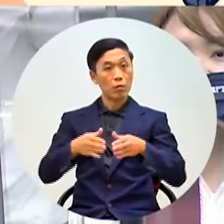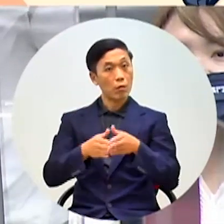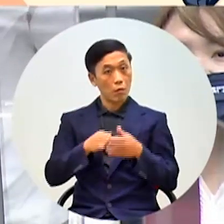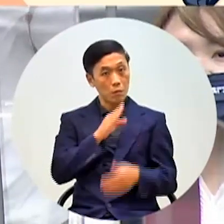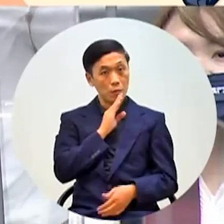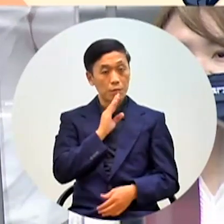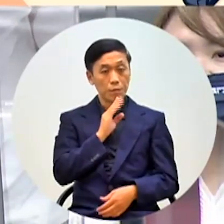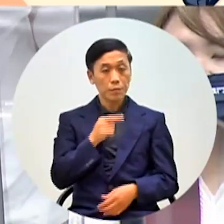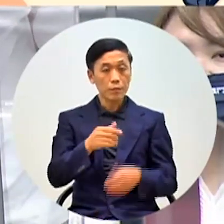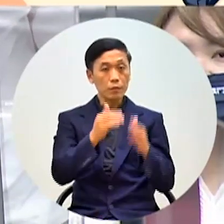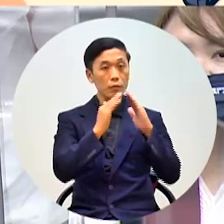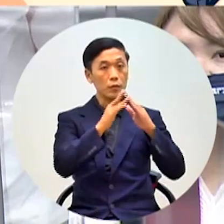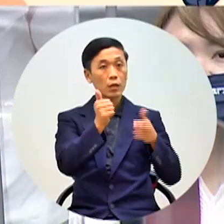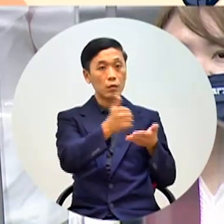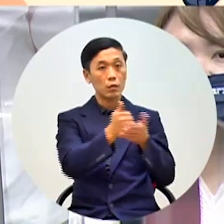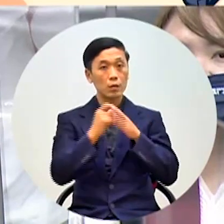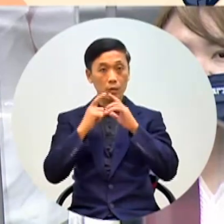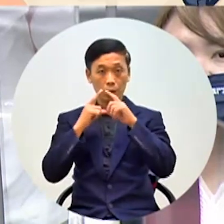市长请答复。